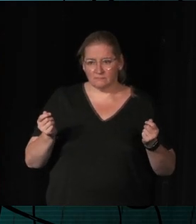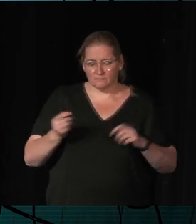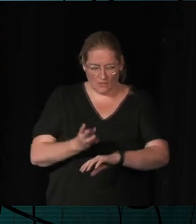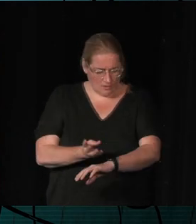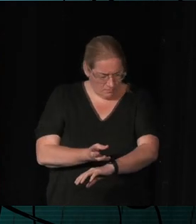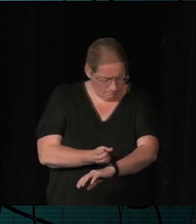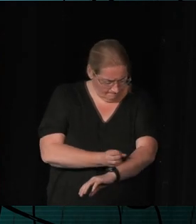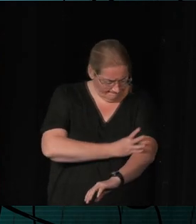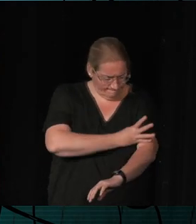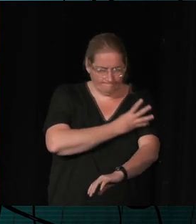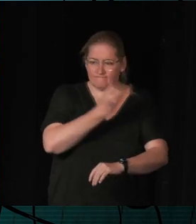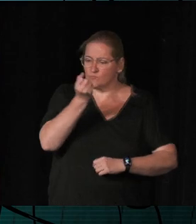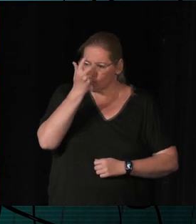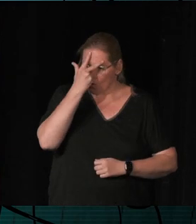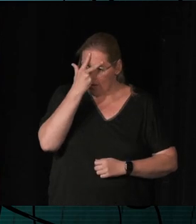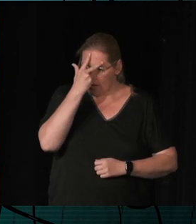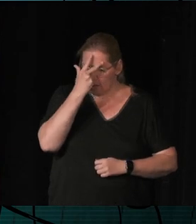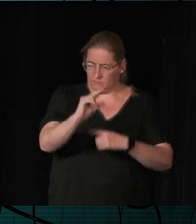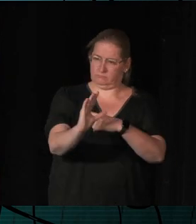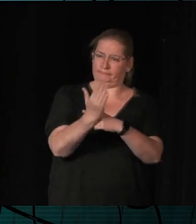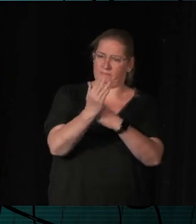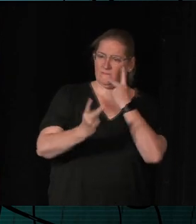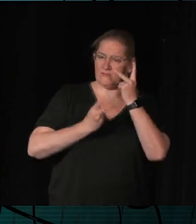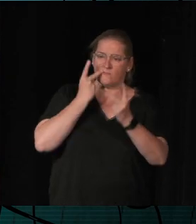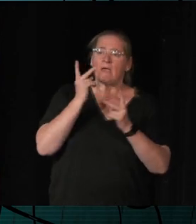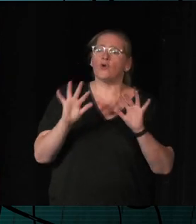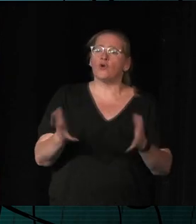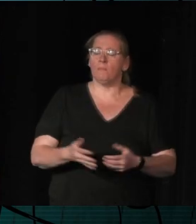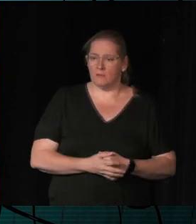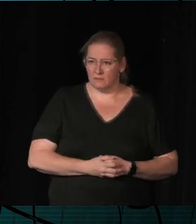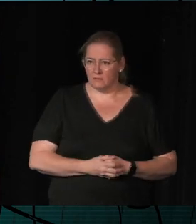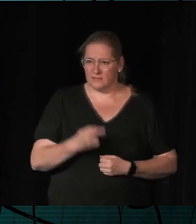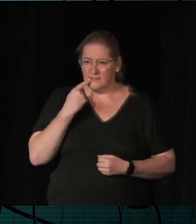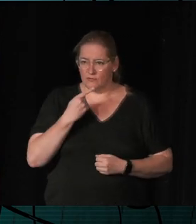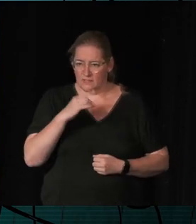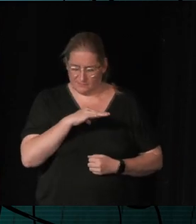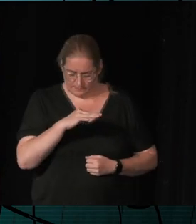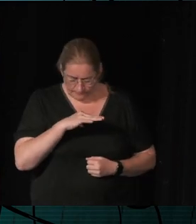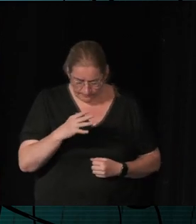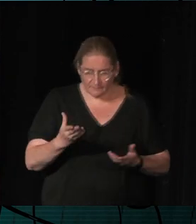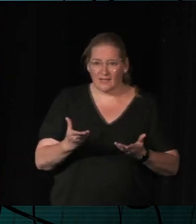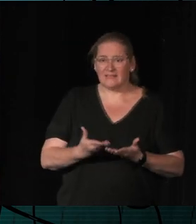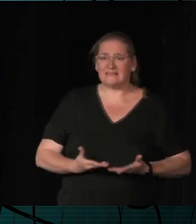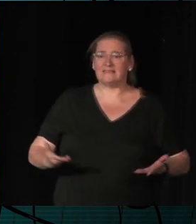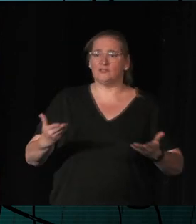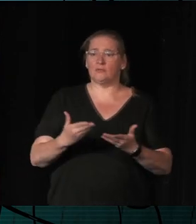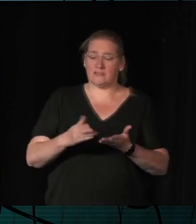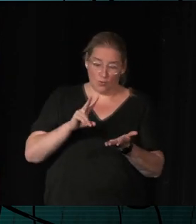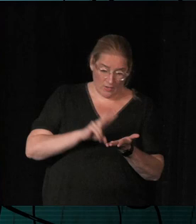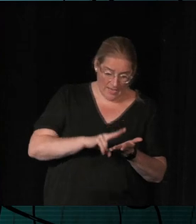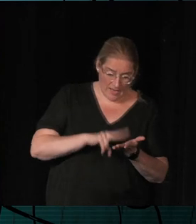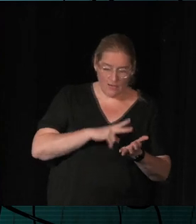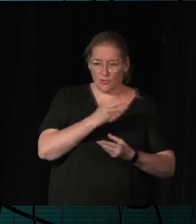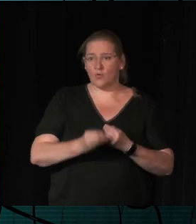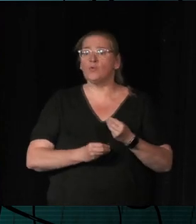un trauma. Bah là, c'est un petit peu pareil. C'est comment certaines situations du réel, concrètes ou quelquefois très abstraites,